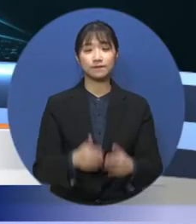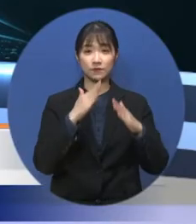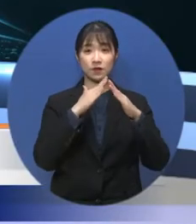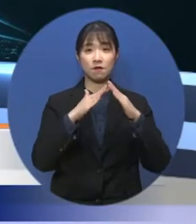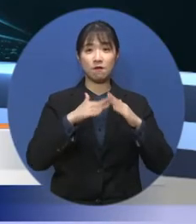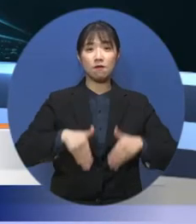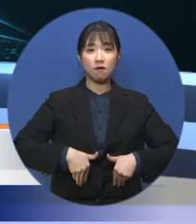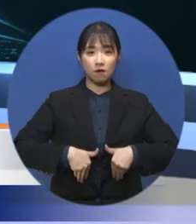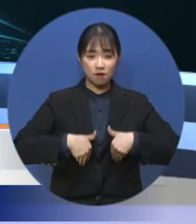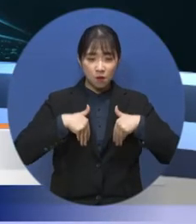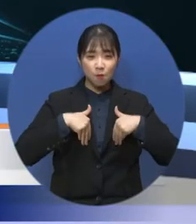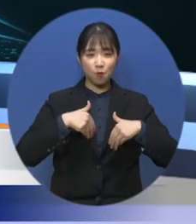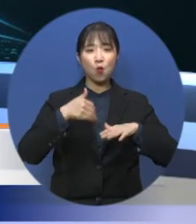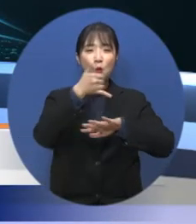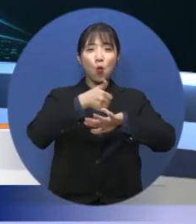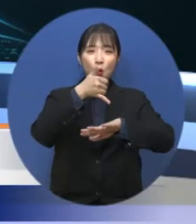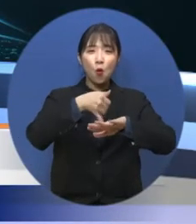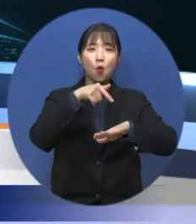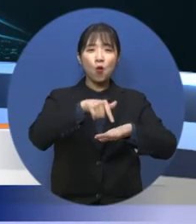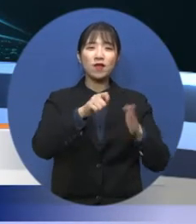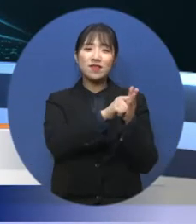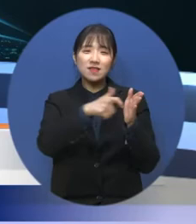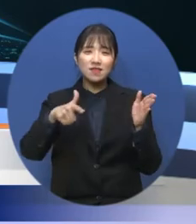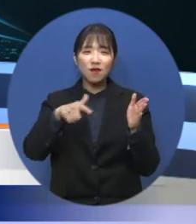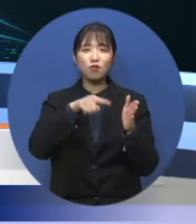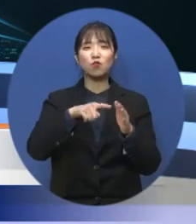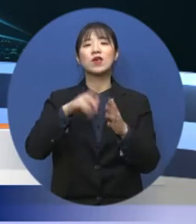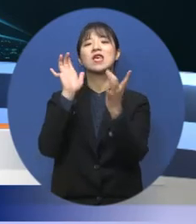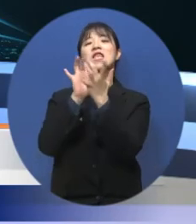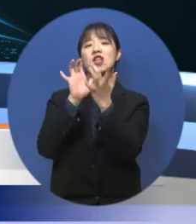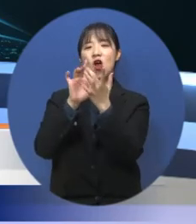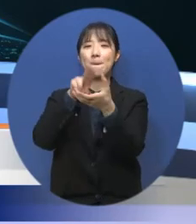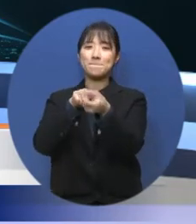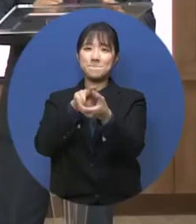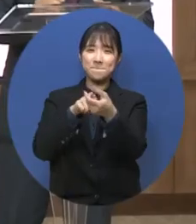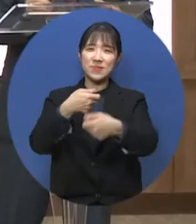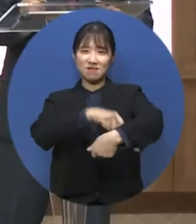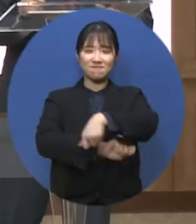전라남도가 농특산물의 온라인 판로 확대에 두 팔 벗고 나섭니다.